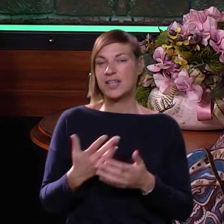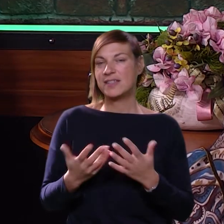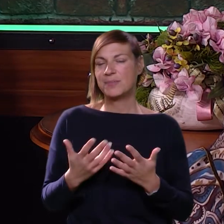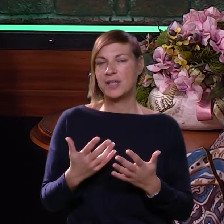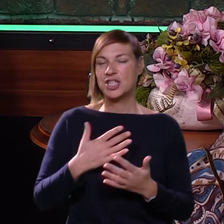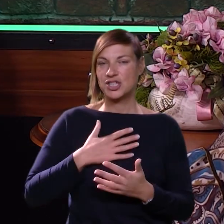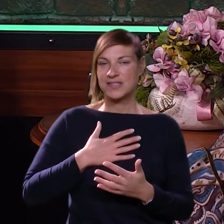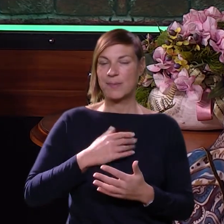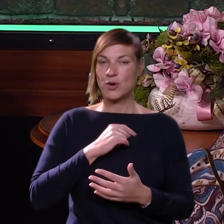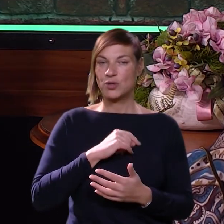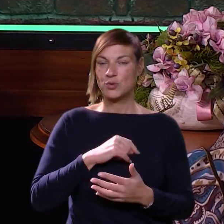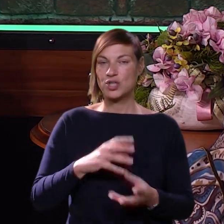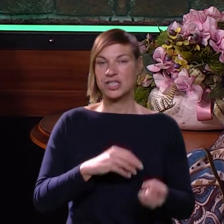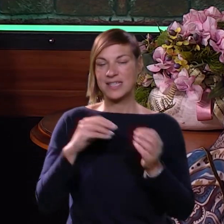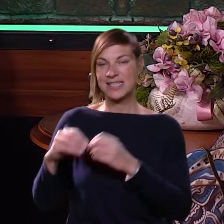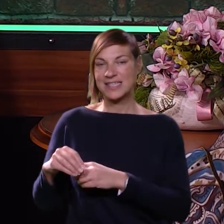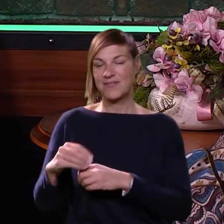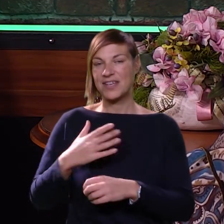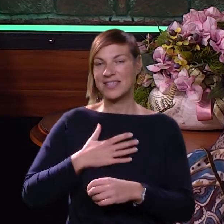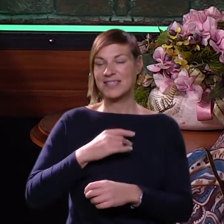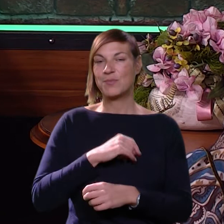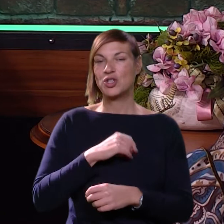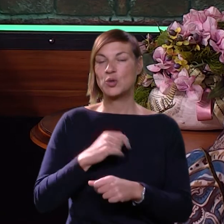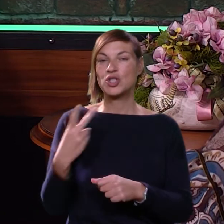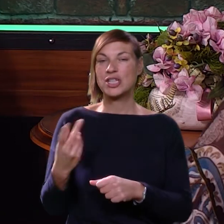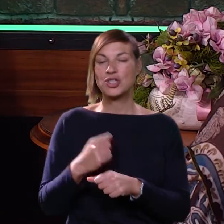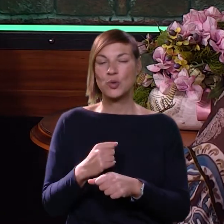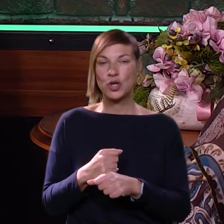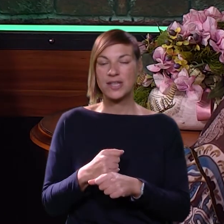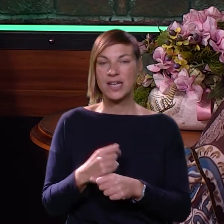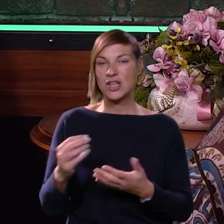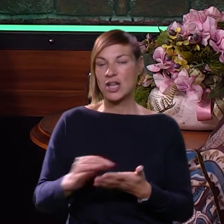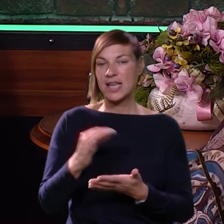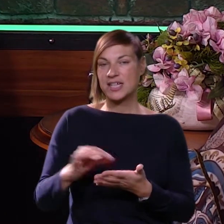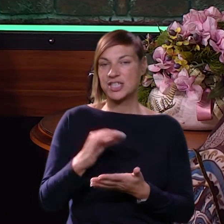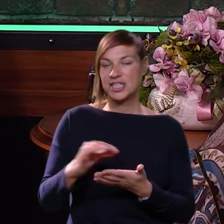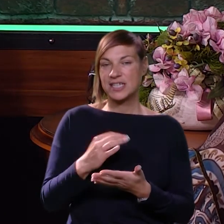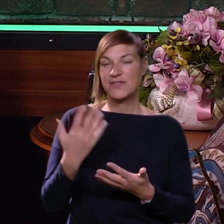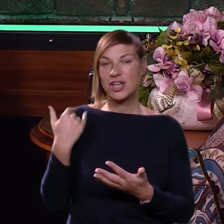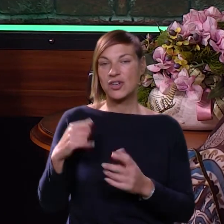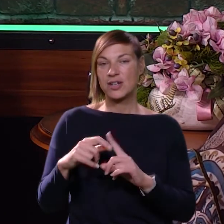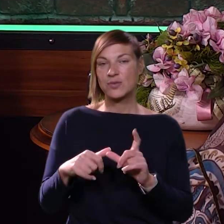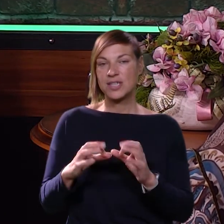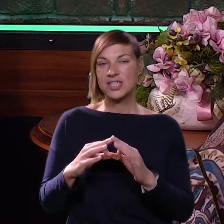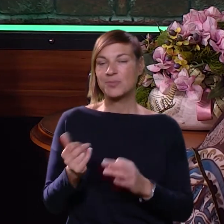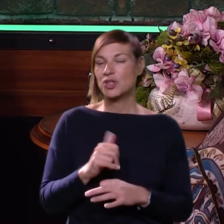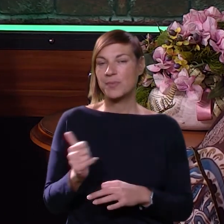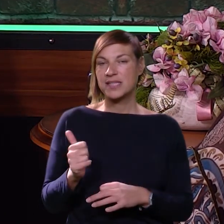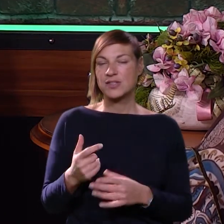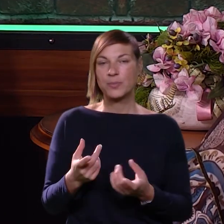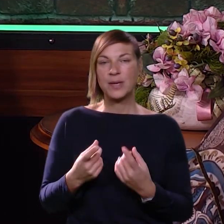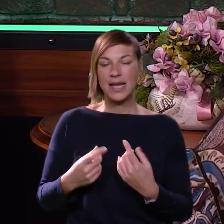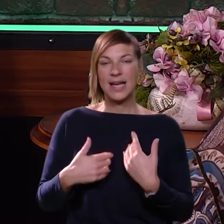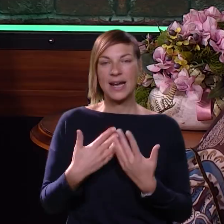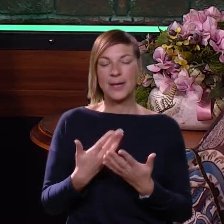odradim nešto za moju dušu i onda se opet vratim dolje opet za moju dušu nešto drugo. Dolje šivam, gore kukičam i to mi je baš super.